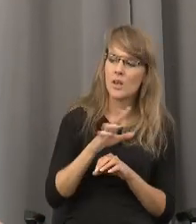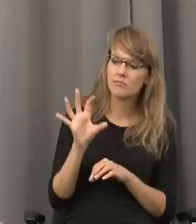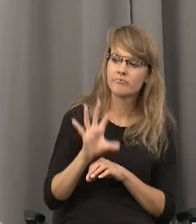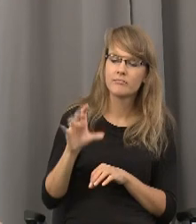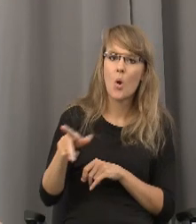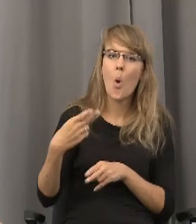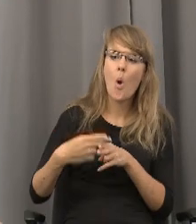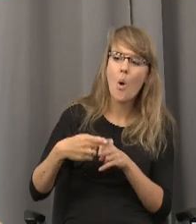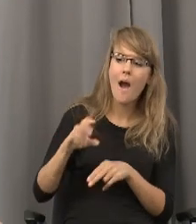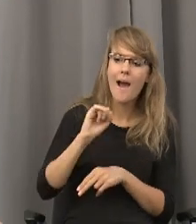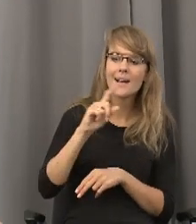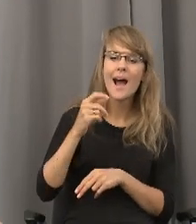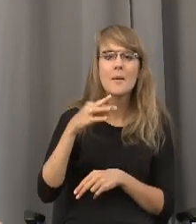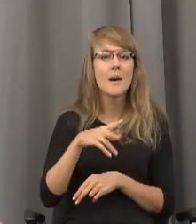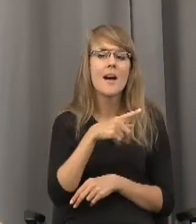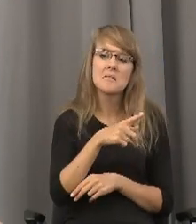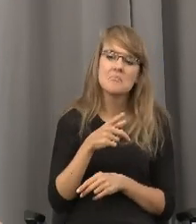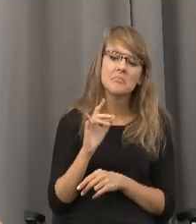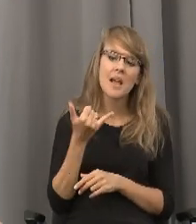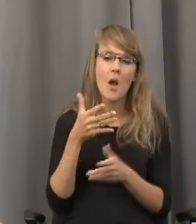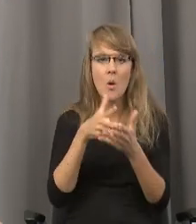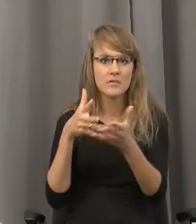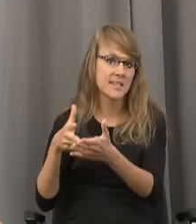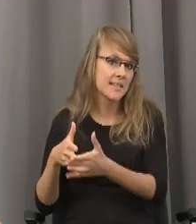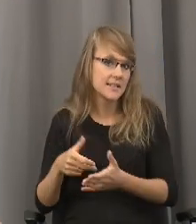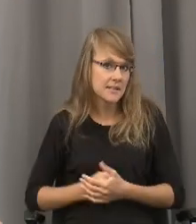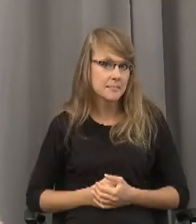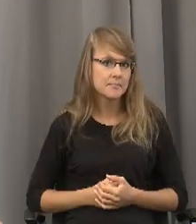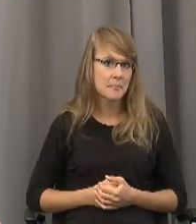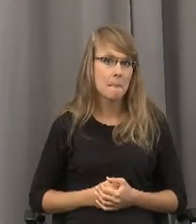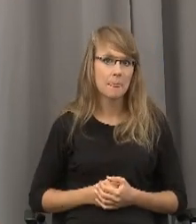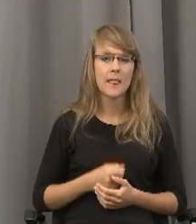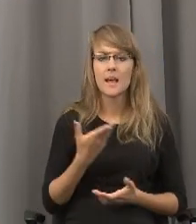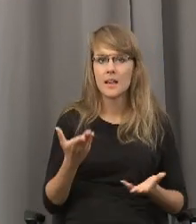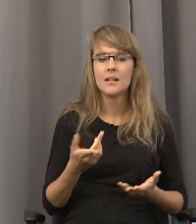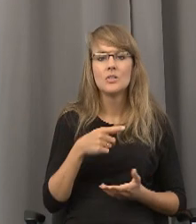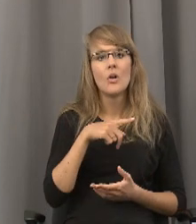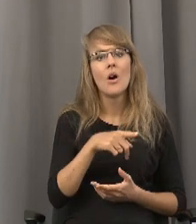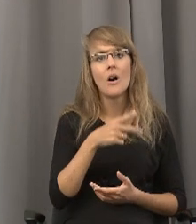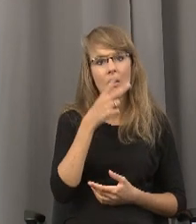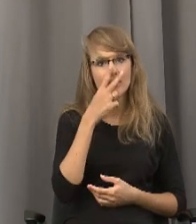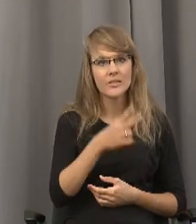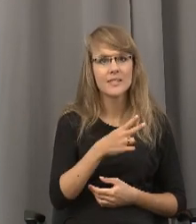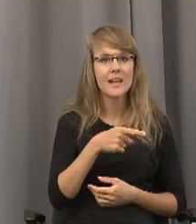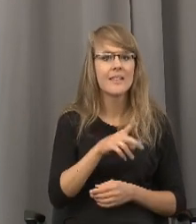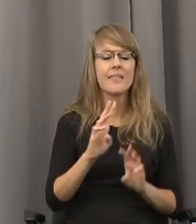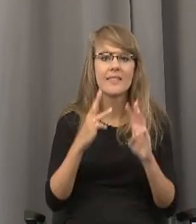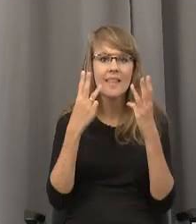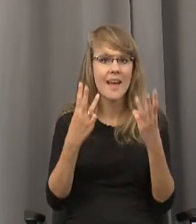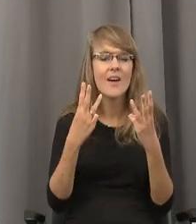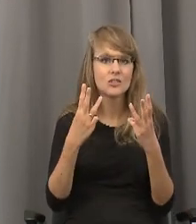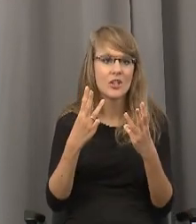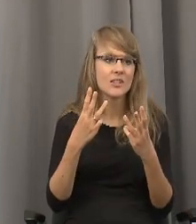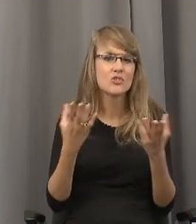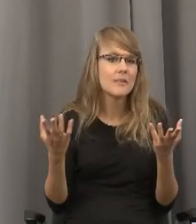I tutaj muszę powiedzieć o relacji z tymi wynikami, które państwo już mogliśmy się zapoznać, bo najistotniejsze konkluzje